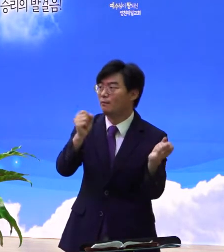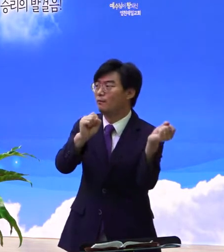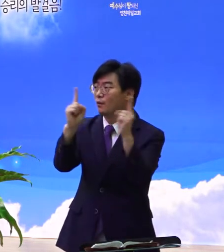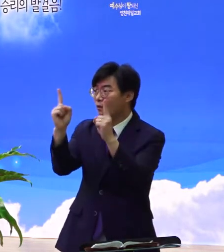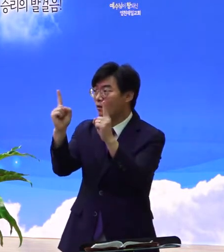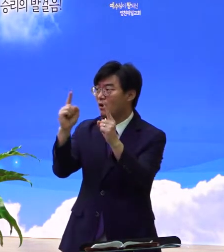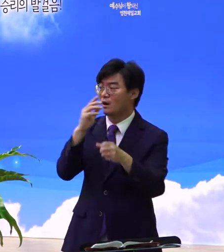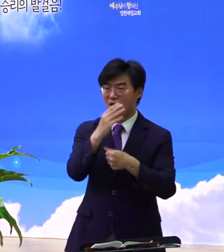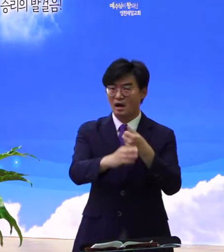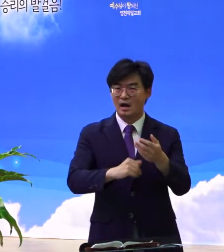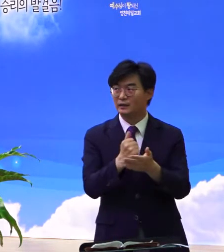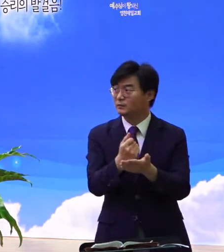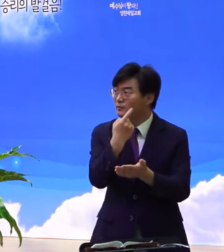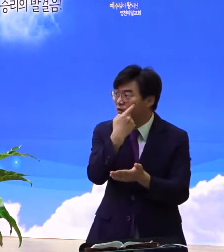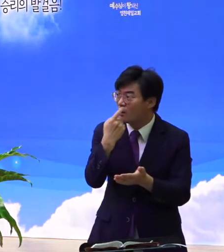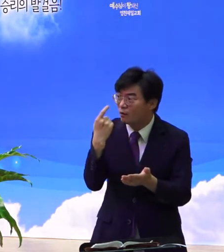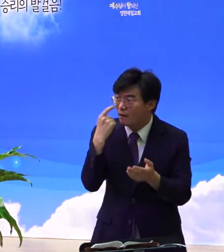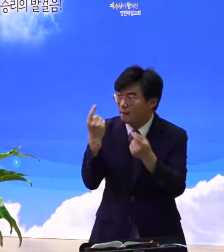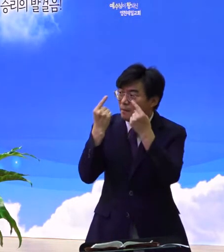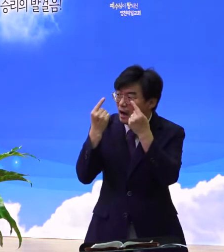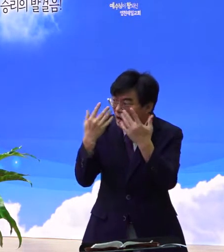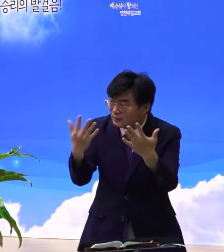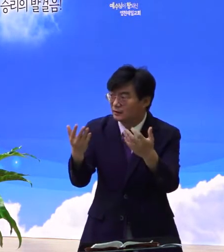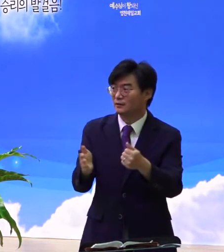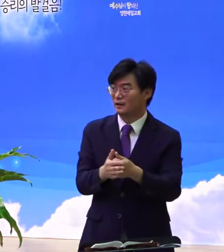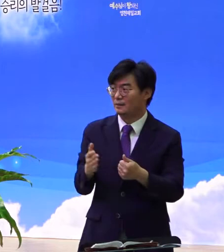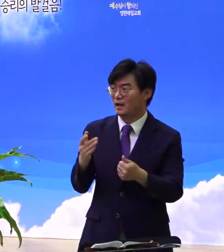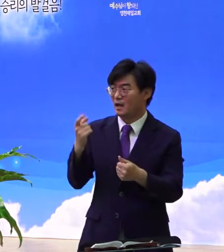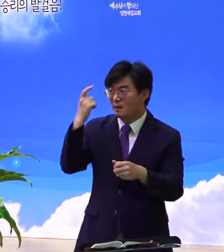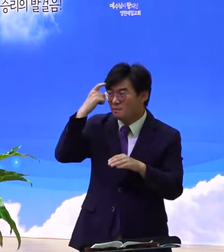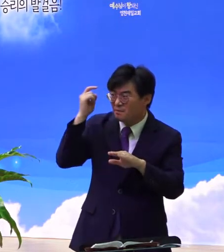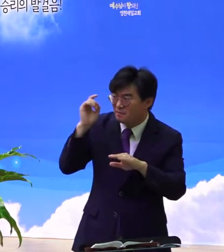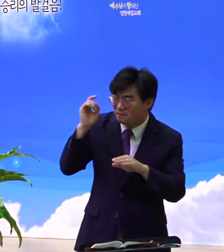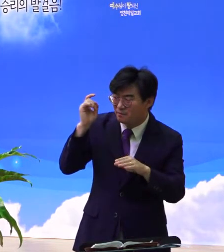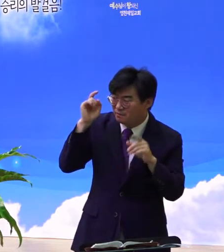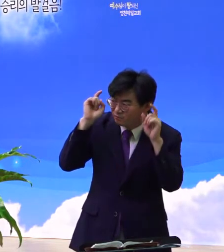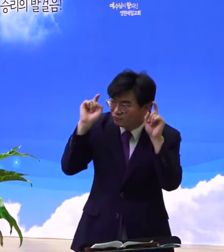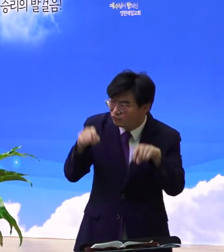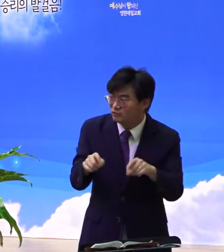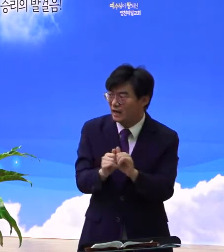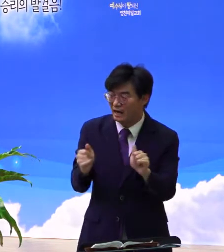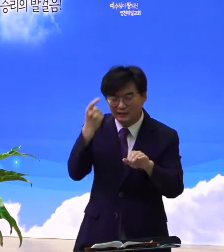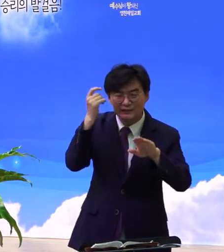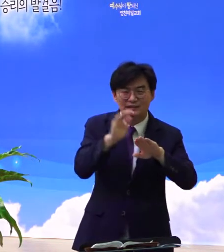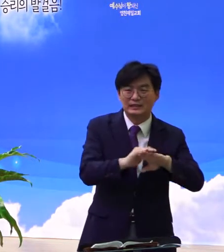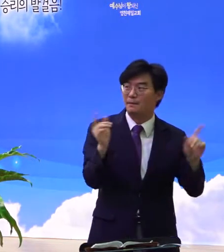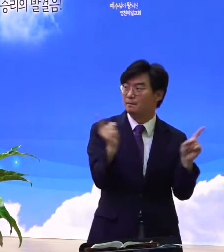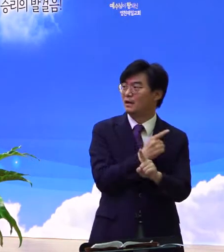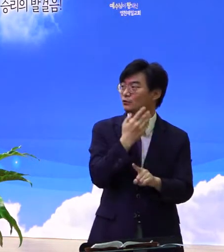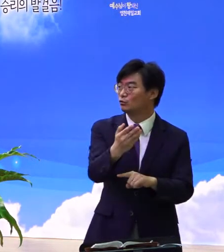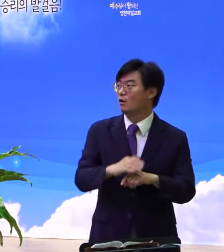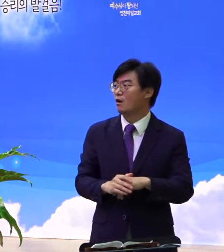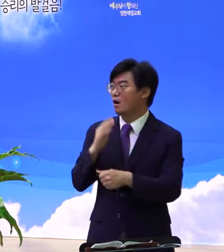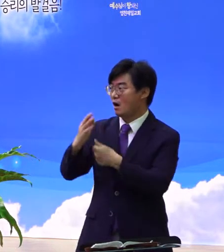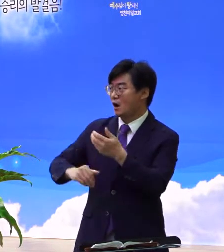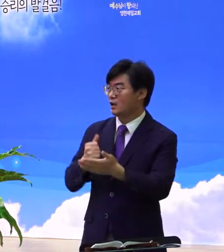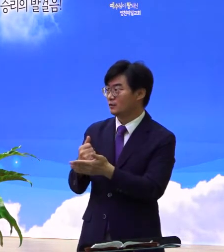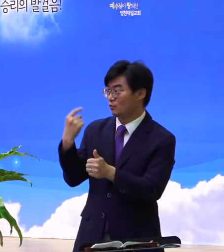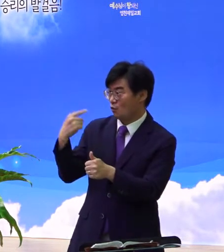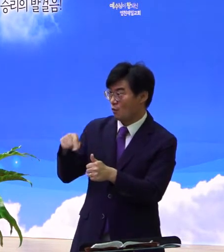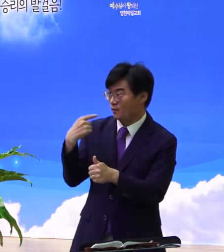소성시키며 여호와의 증거는 확실하여 우둔한 자를 지혜롭게 하며 여호와의 교훈은